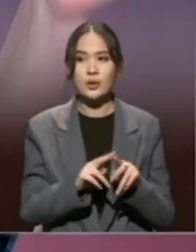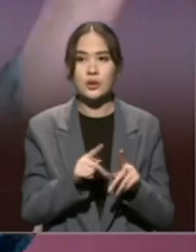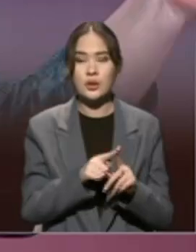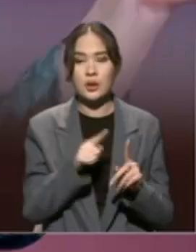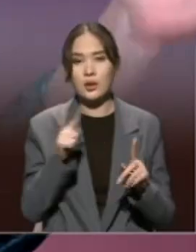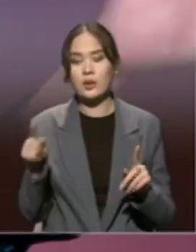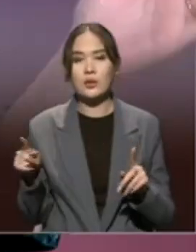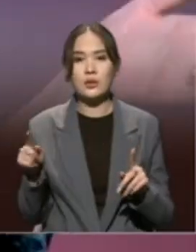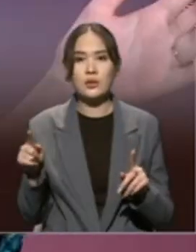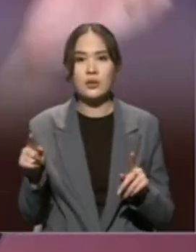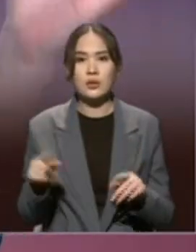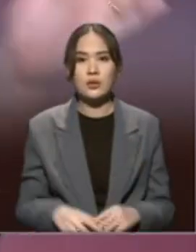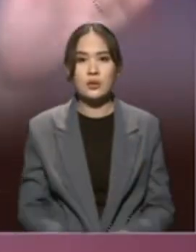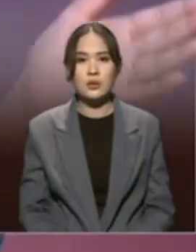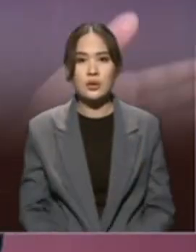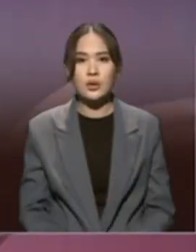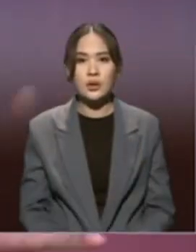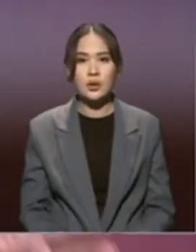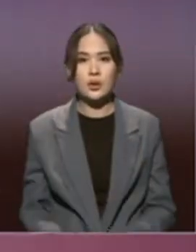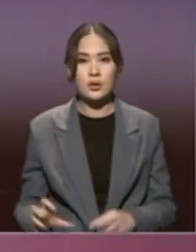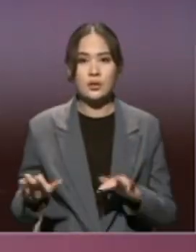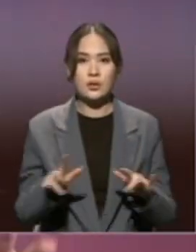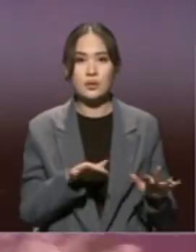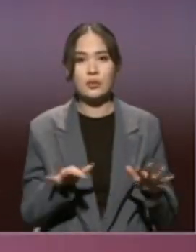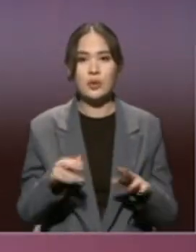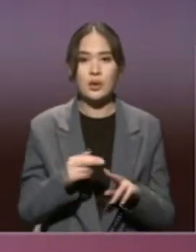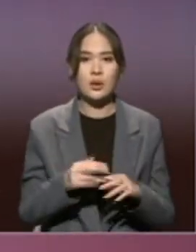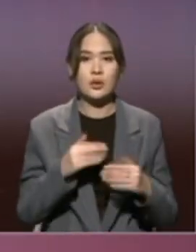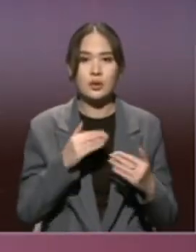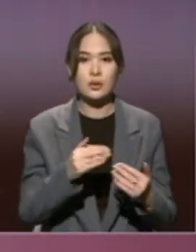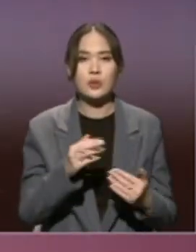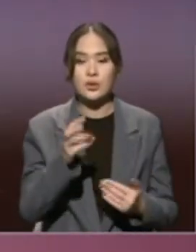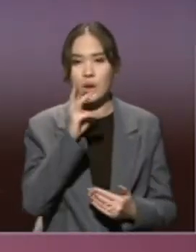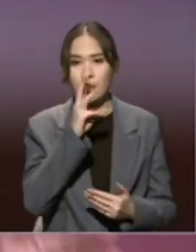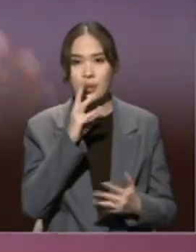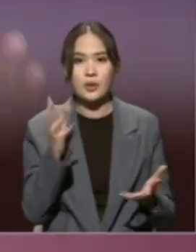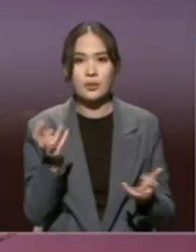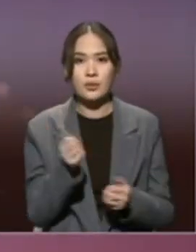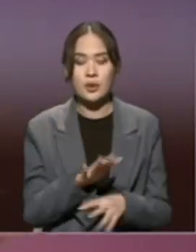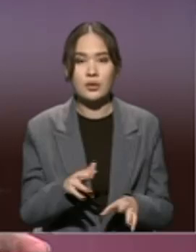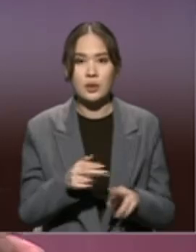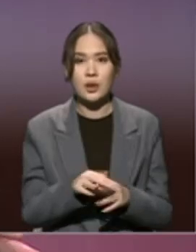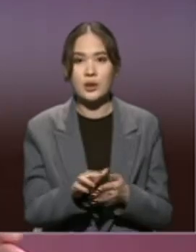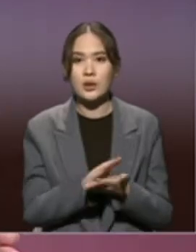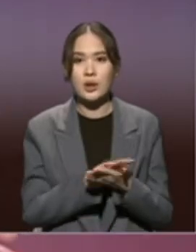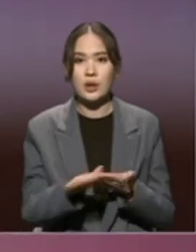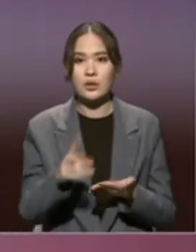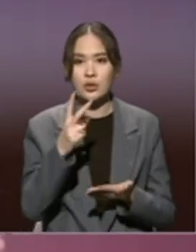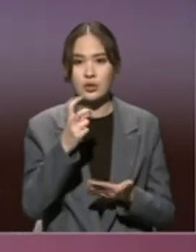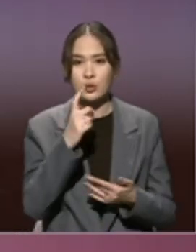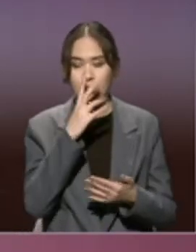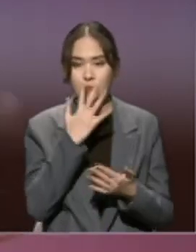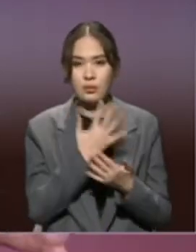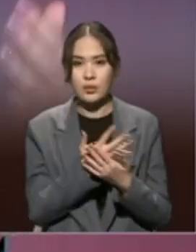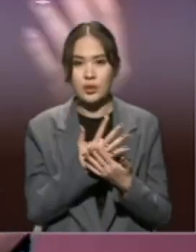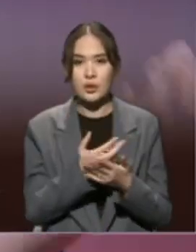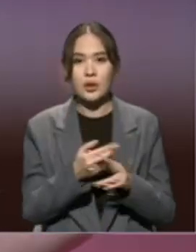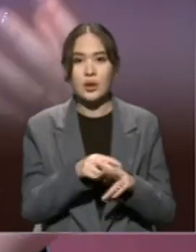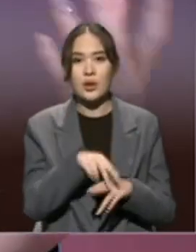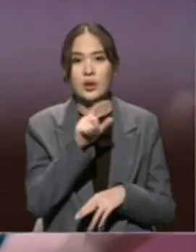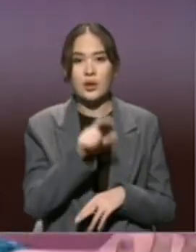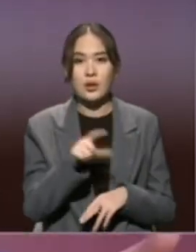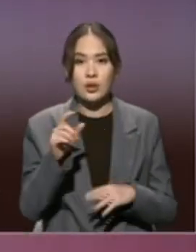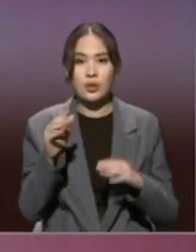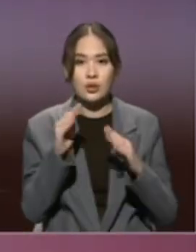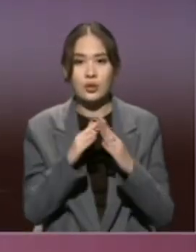төтенше ненің қызметкерлер мысалға оларға жыл выплата деген берілмейді. Айлық таза 200-ге қарап отыр, сол үшін ол кісілерге үй